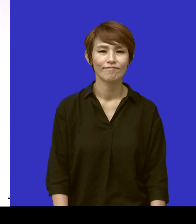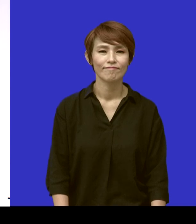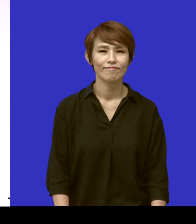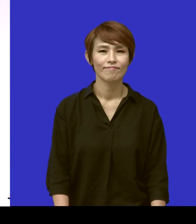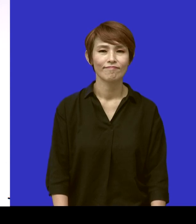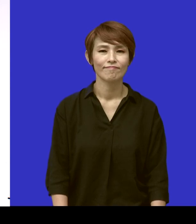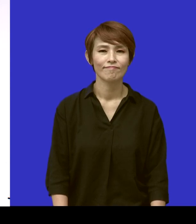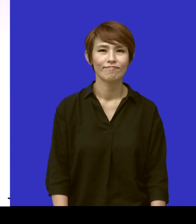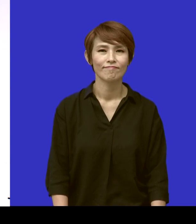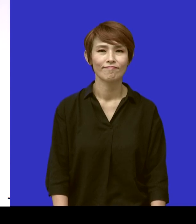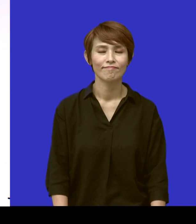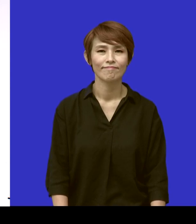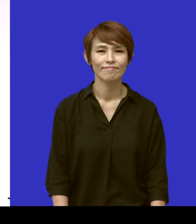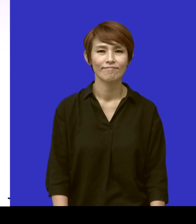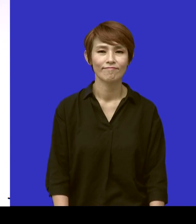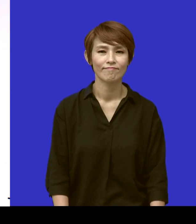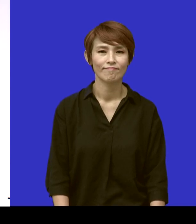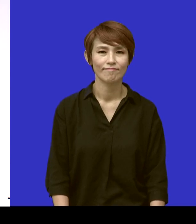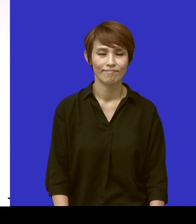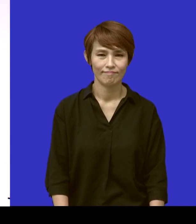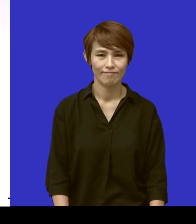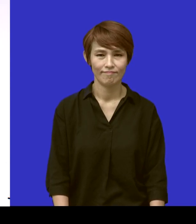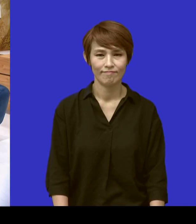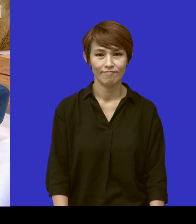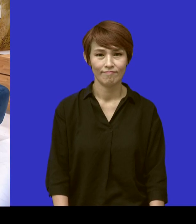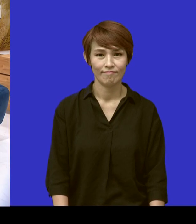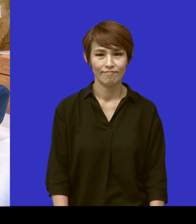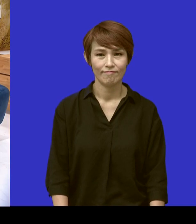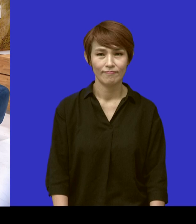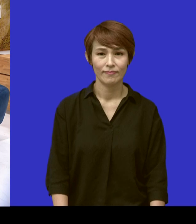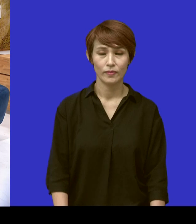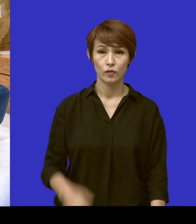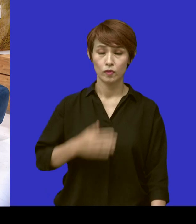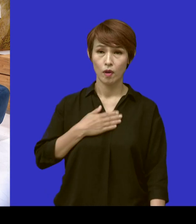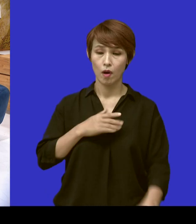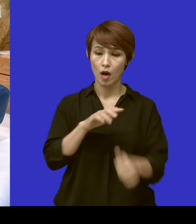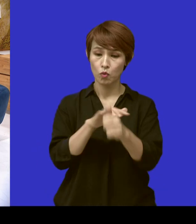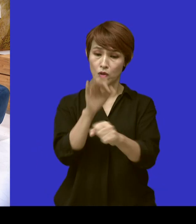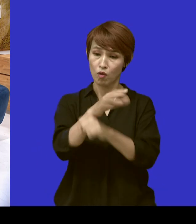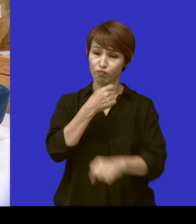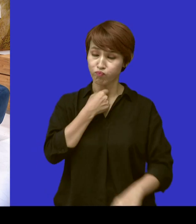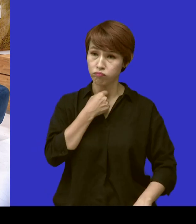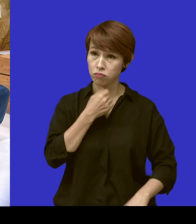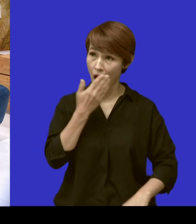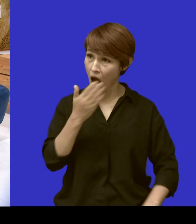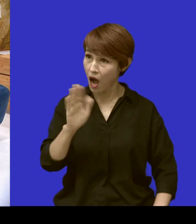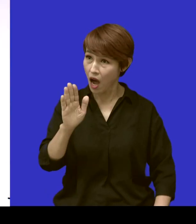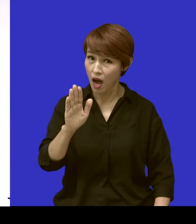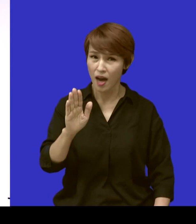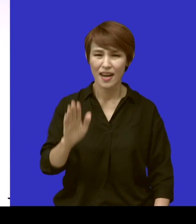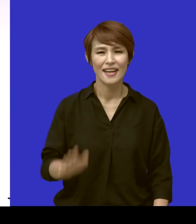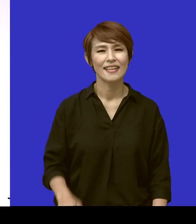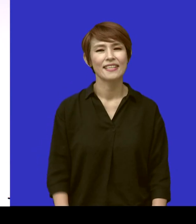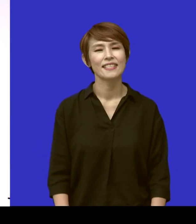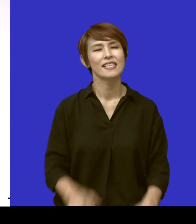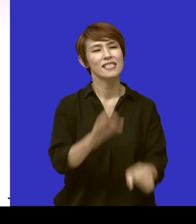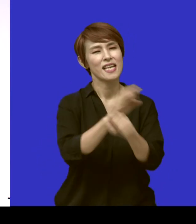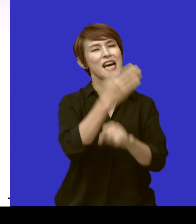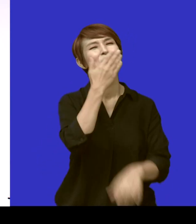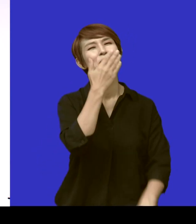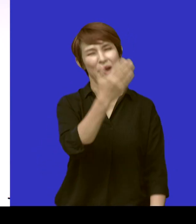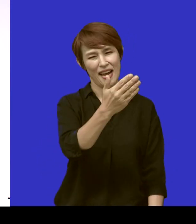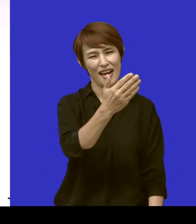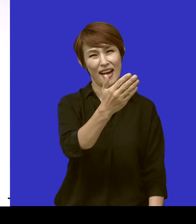돼서 시험에 통과해야 이걸 얻을 수 있거든요. 아니 네. 내가 사고 싶으면 그냥 구입을 하는 것이 아니고요. 아니 구입할